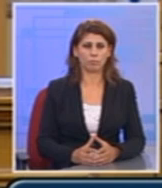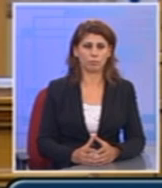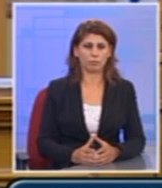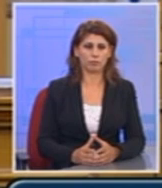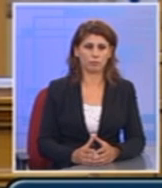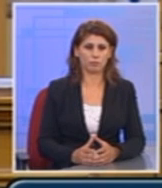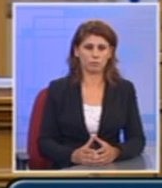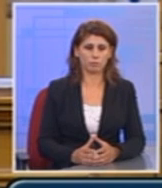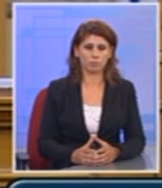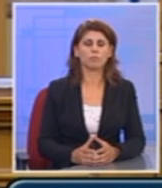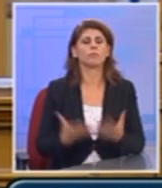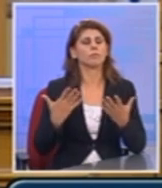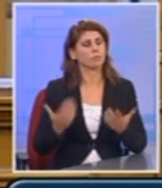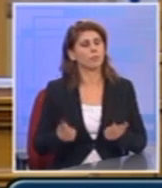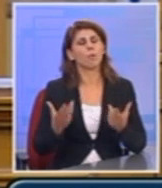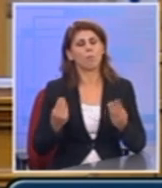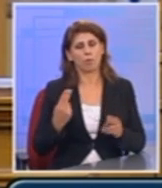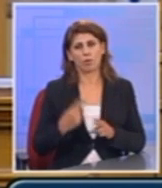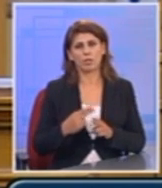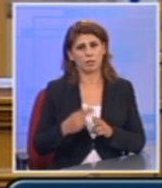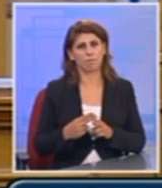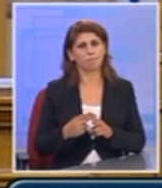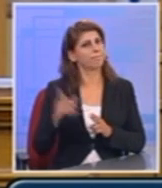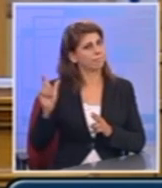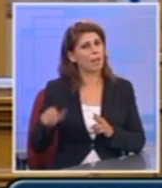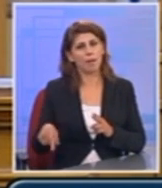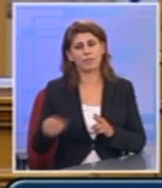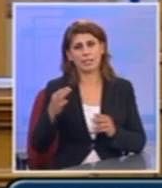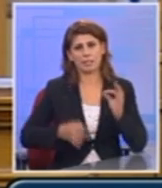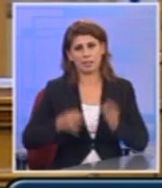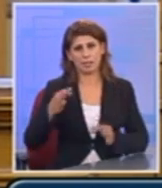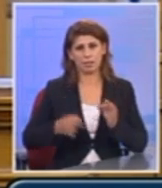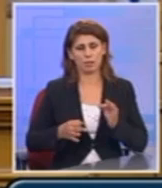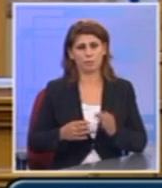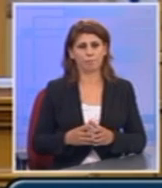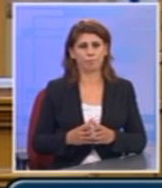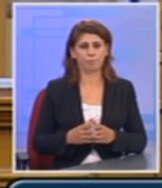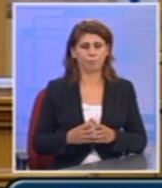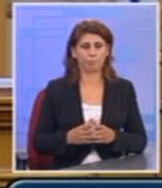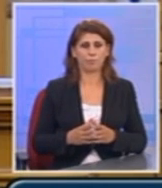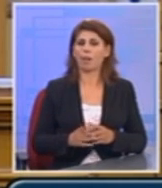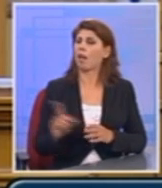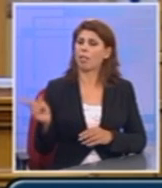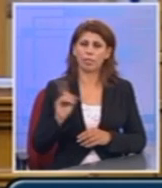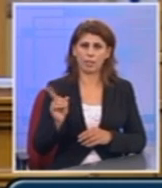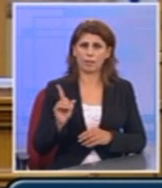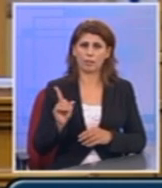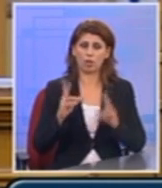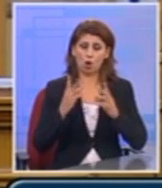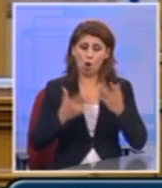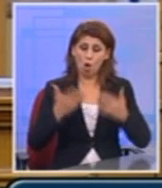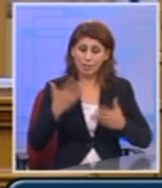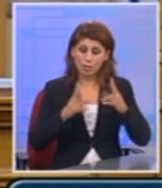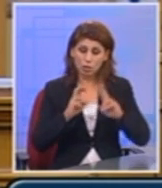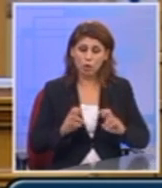αποτελούν πολύ σημαντικό παράγοντα αυτής τη συζήτησης δεν είναι δυνατό κός έλεγχος χωρίς την